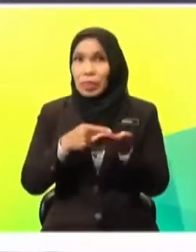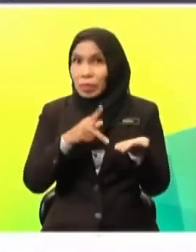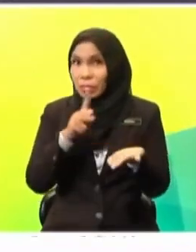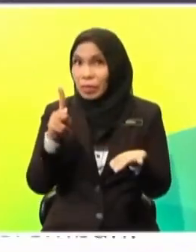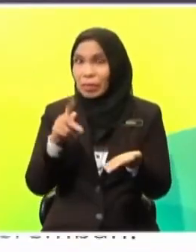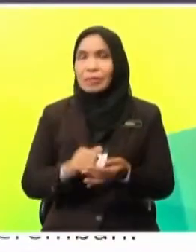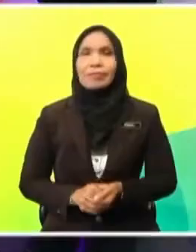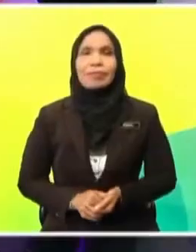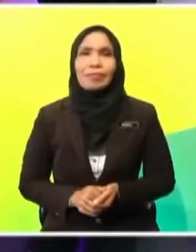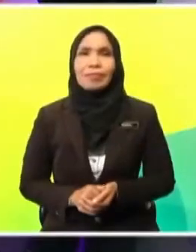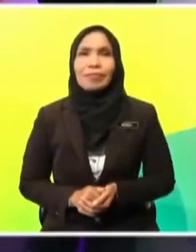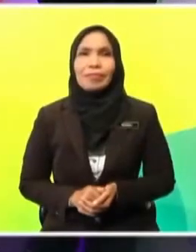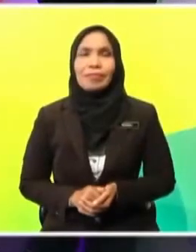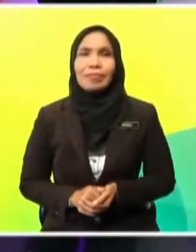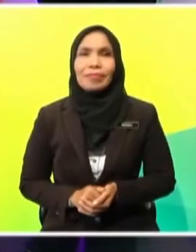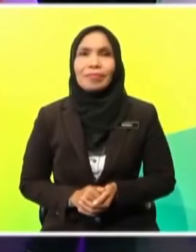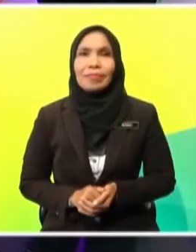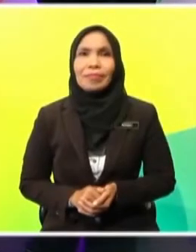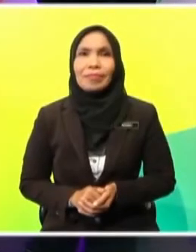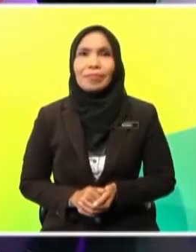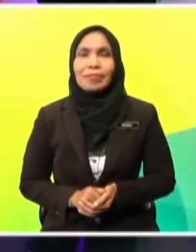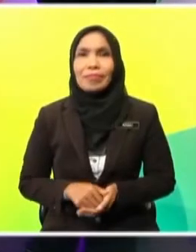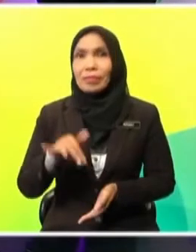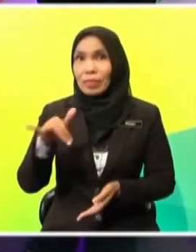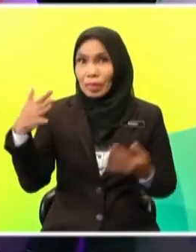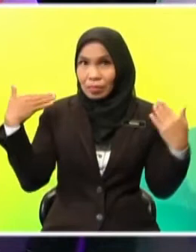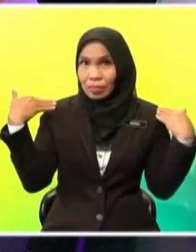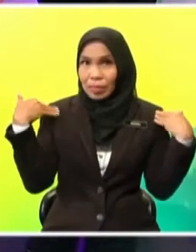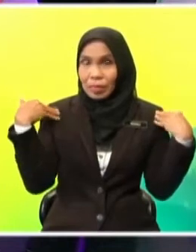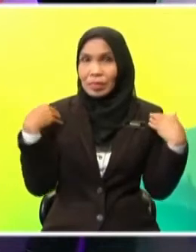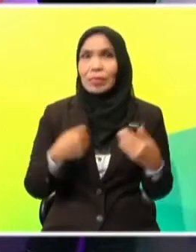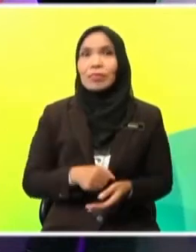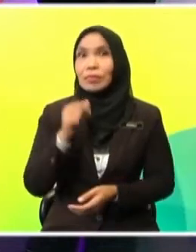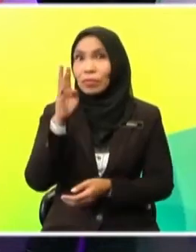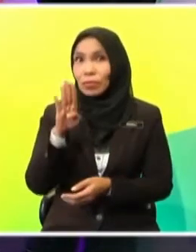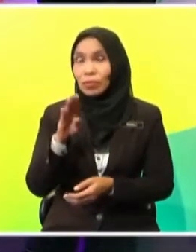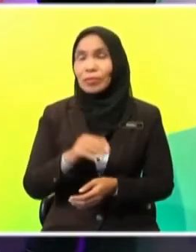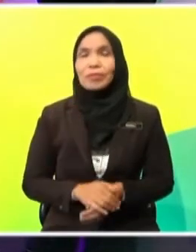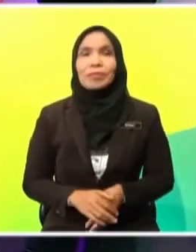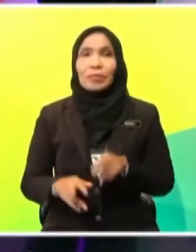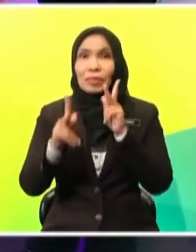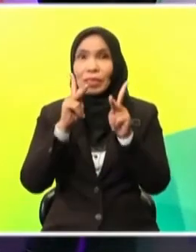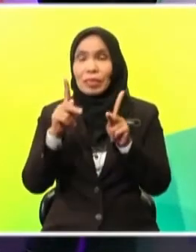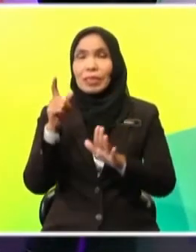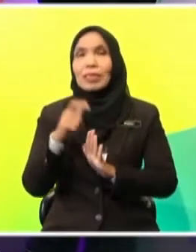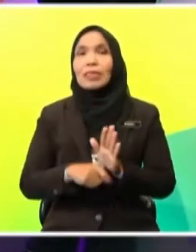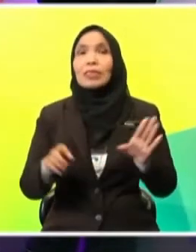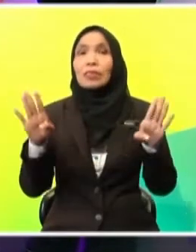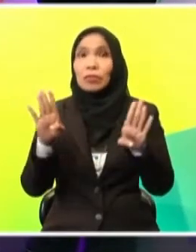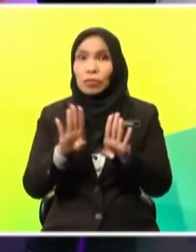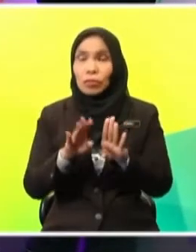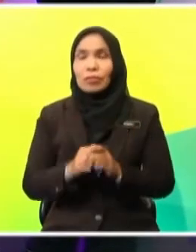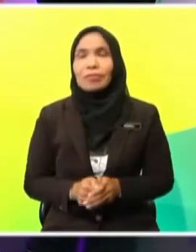ayat atau apakah perkataan yang ada suku kate tertutup jenis pola